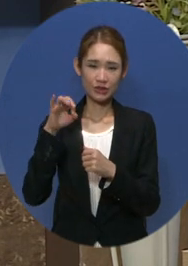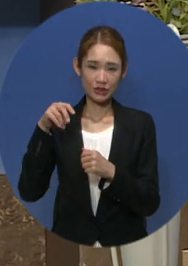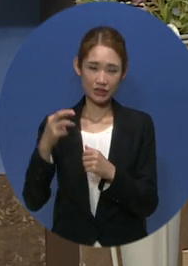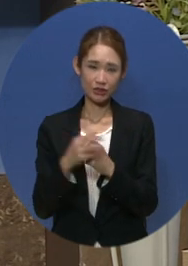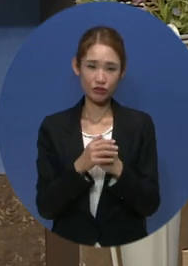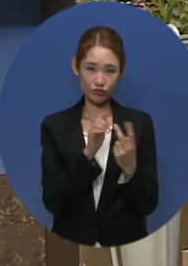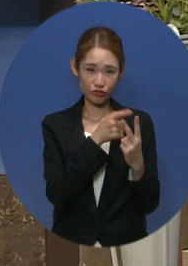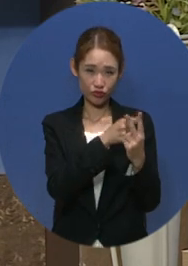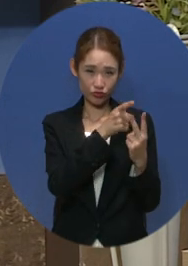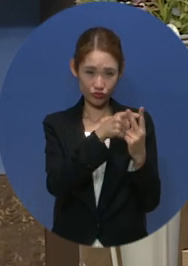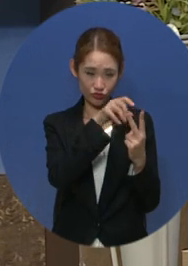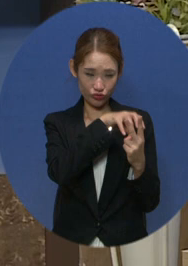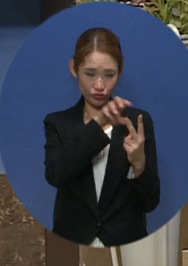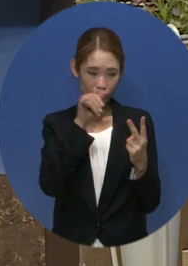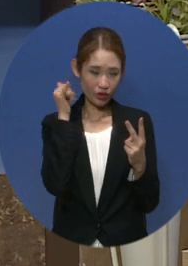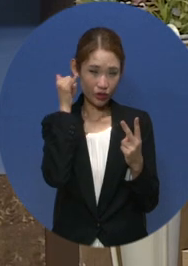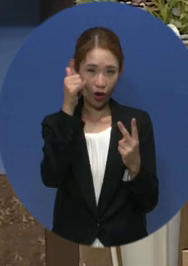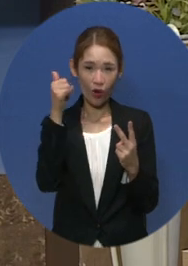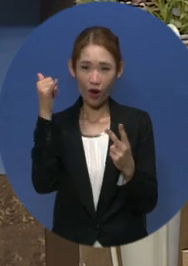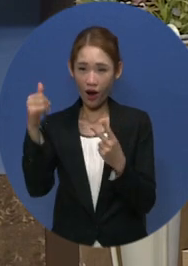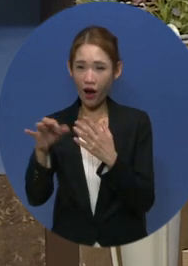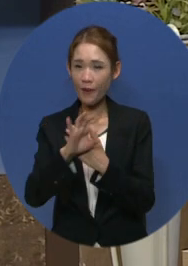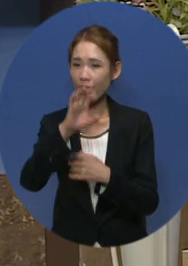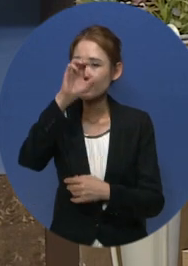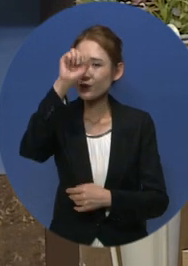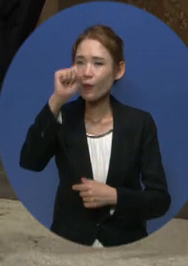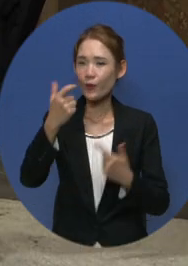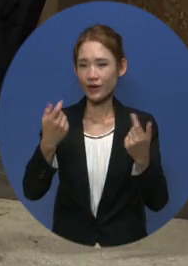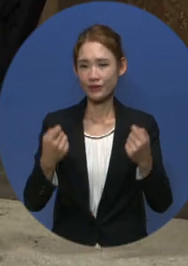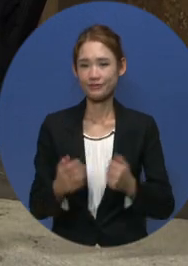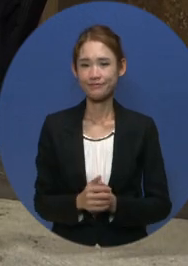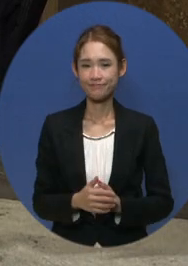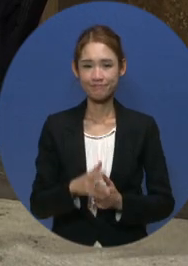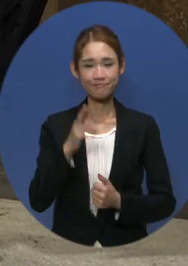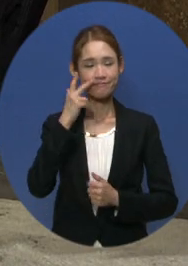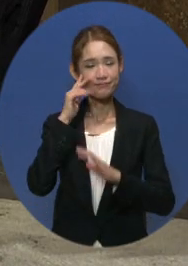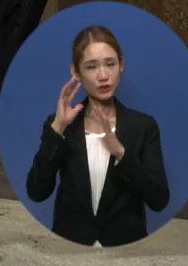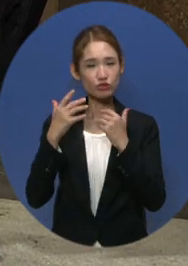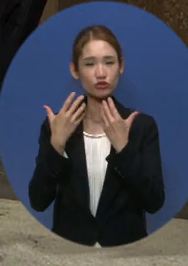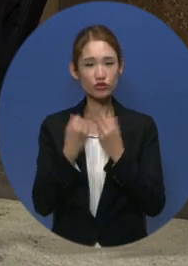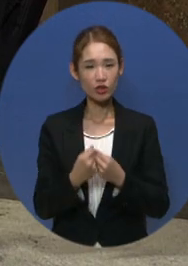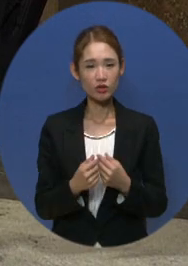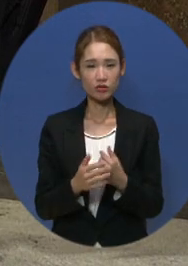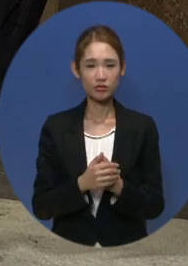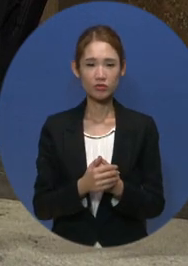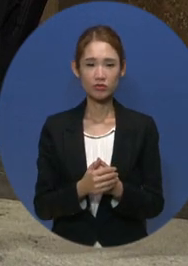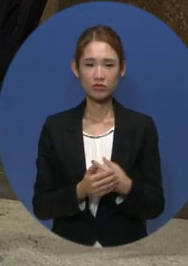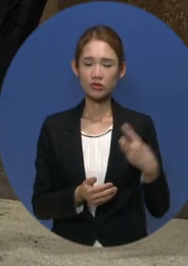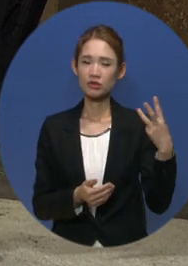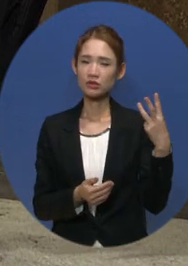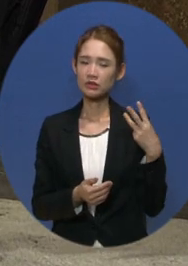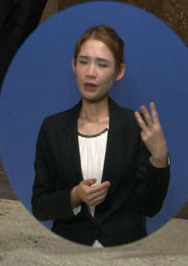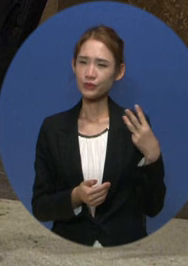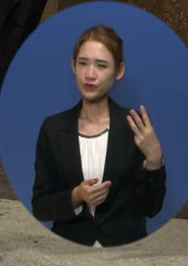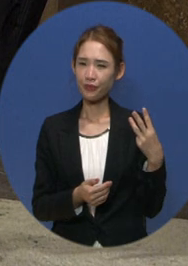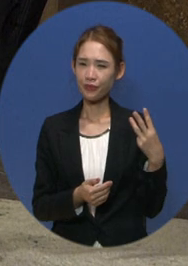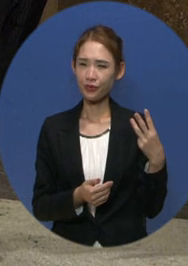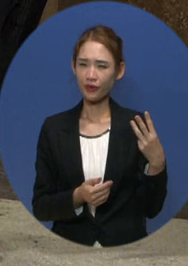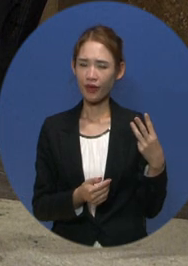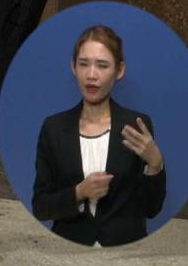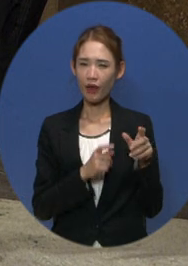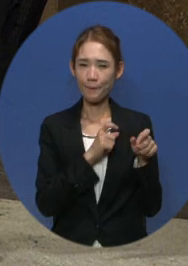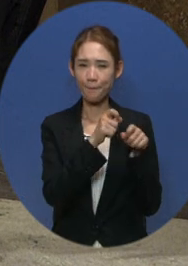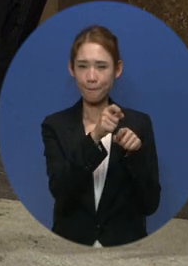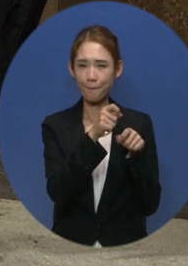기빙스토어에 또 주면 참 좋을 것 같습니다. 그 미국의 경우는요. 지금 전국에 한 3,000개 정도